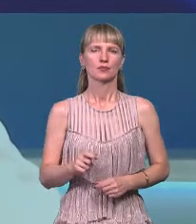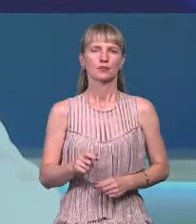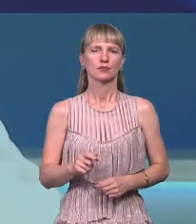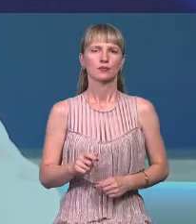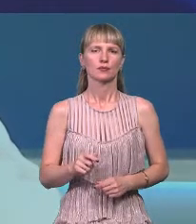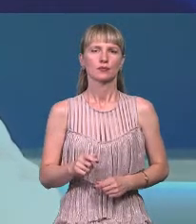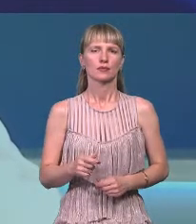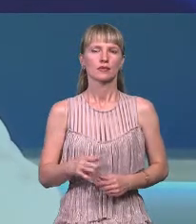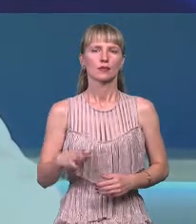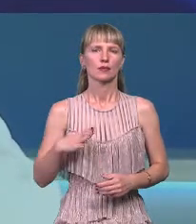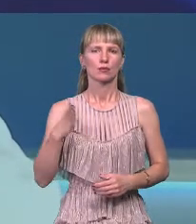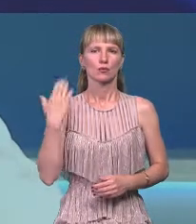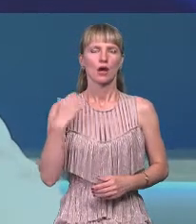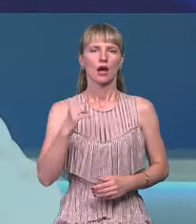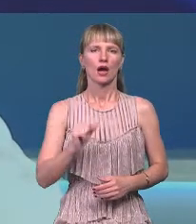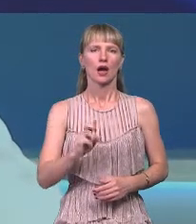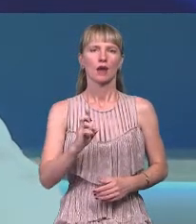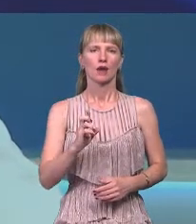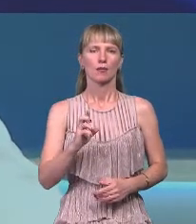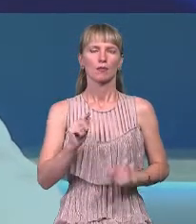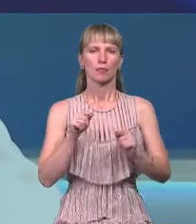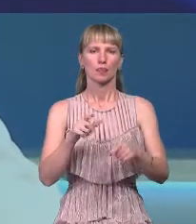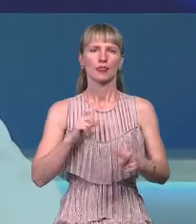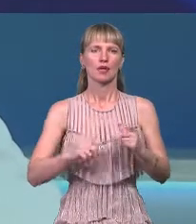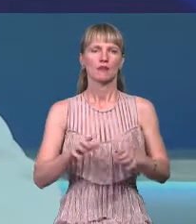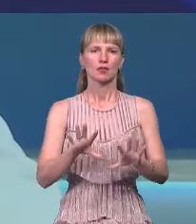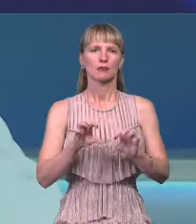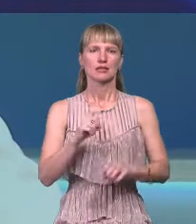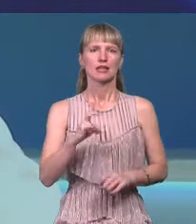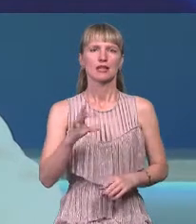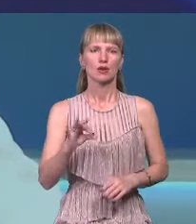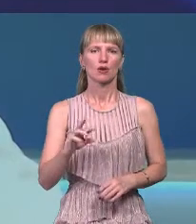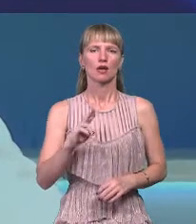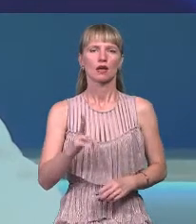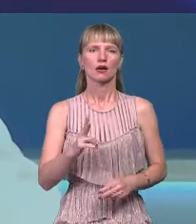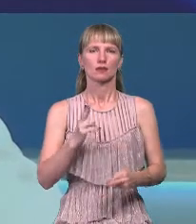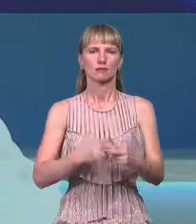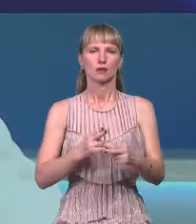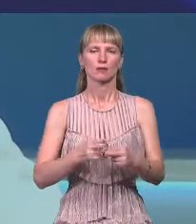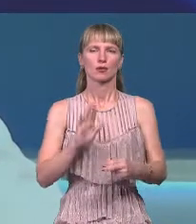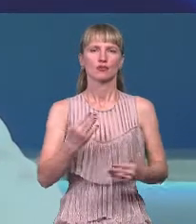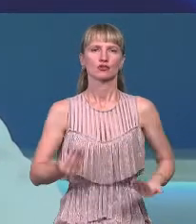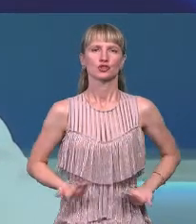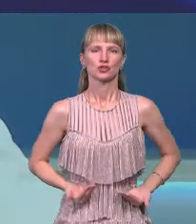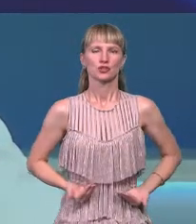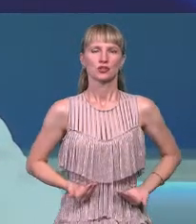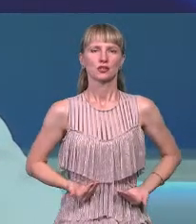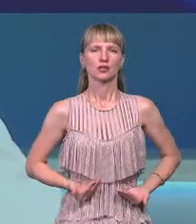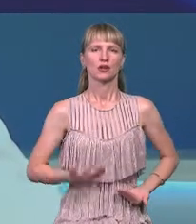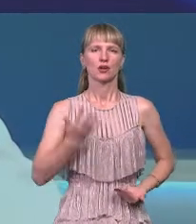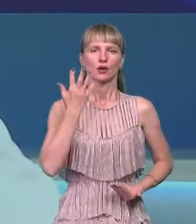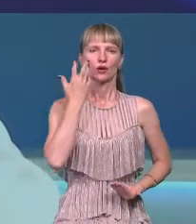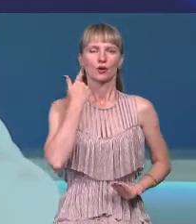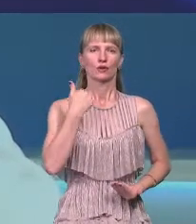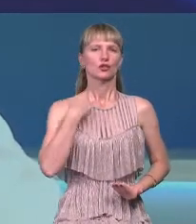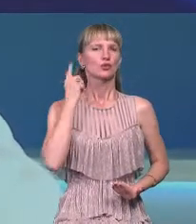минулі абітурієнти, вони сприймають ЗНО як перешкоду в житті. Тобто були,